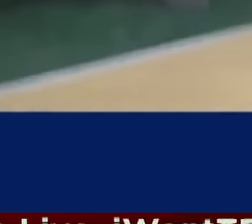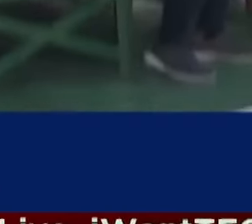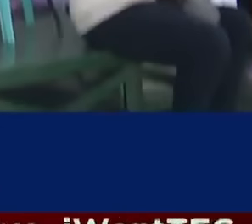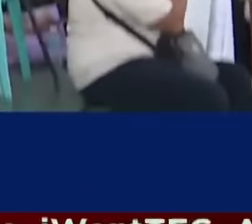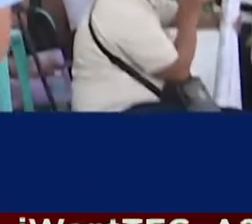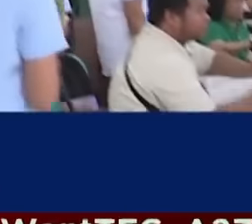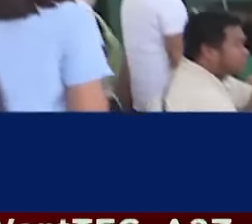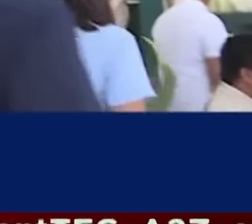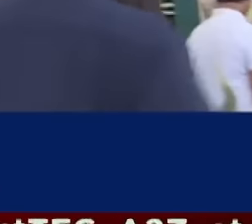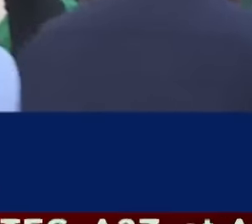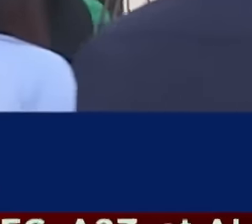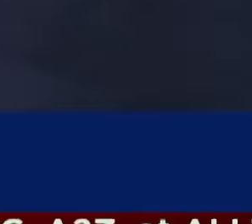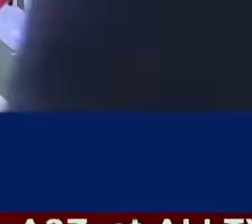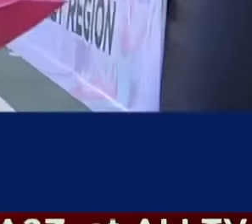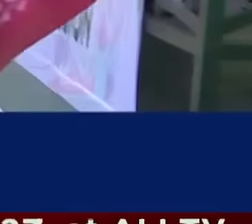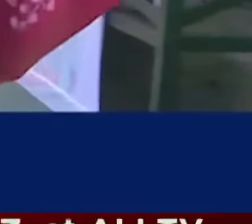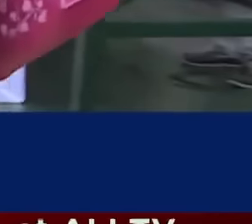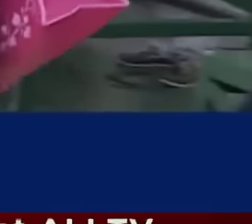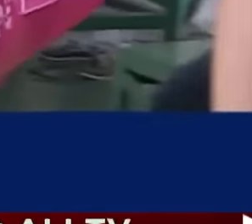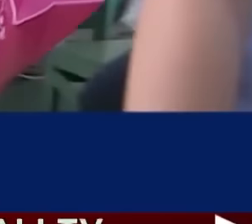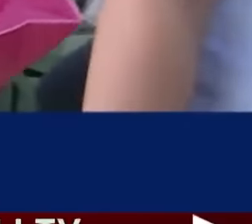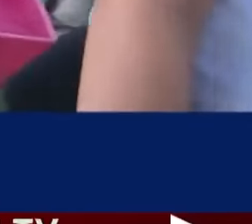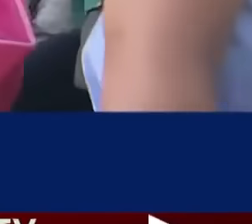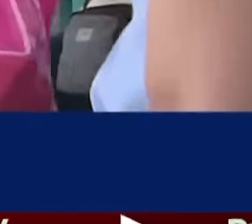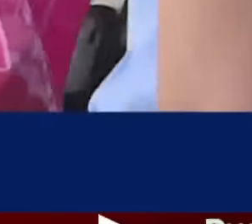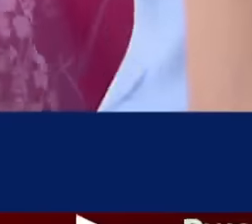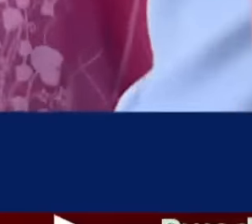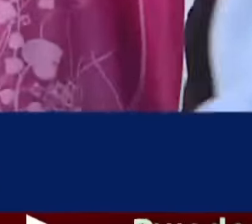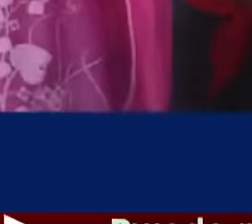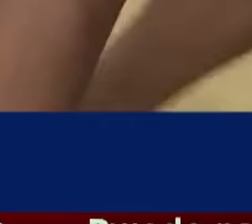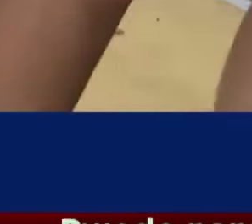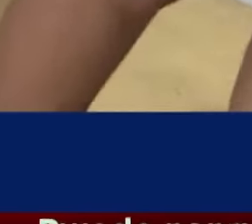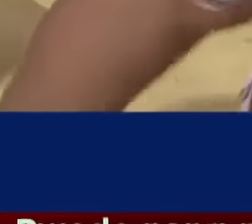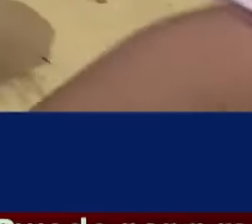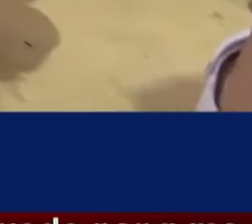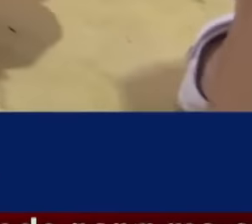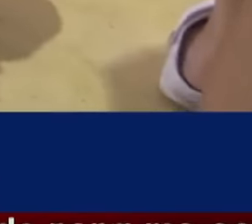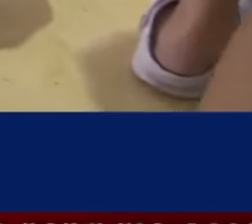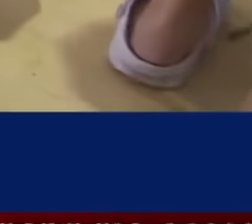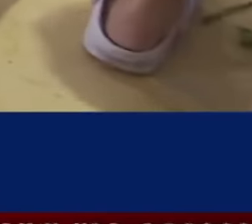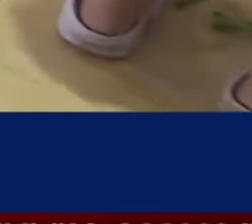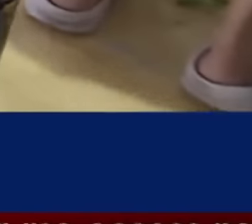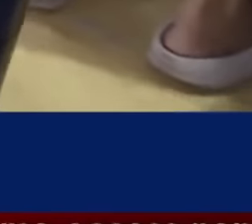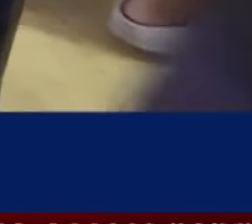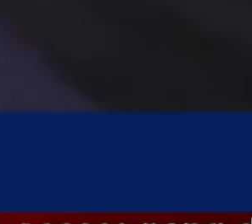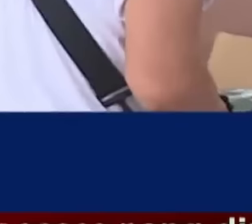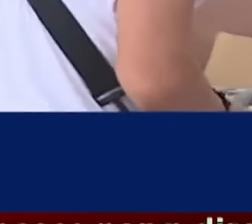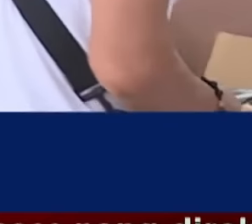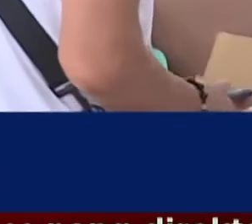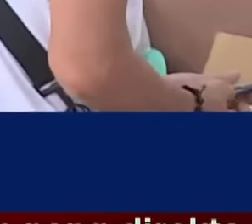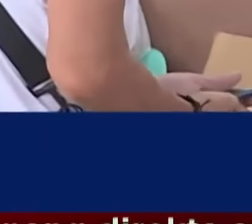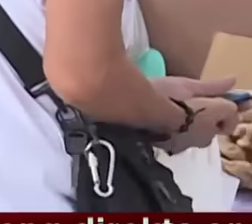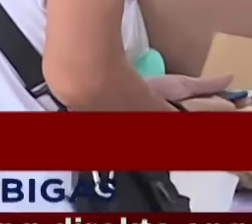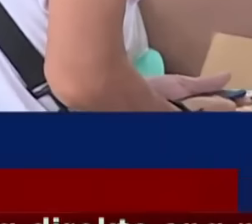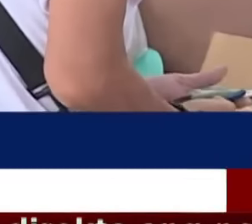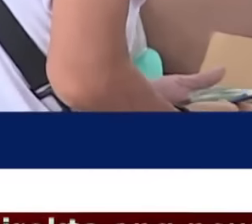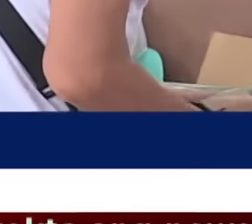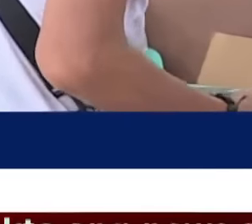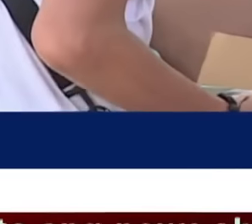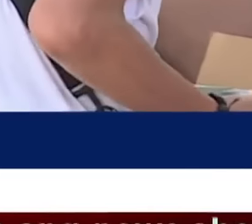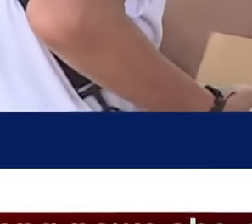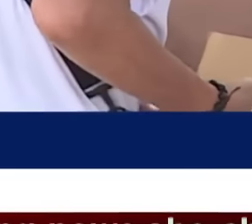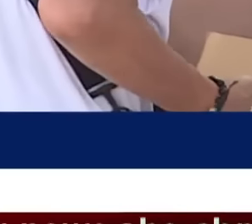mga pagkakataong may mabibilhan ng mas murang bigas. Ang mura siya. Halos kalahati po diferensya. Malagang halaga po.